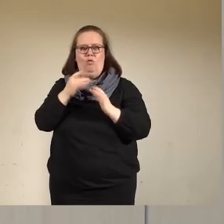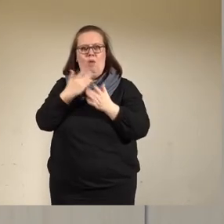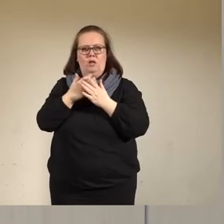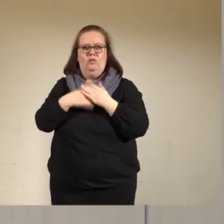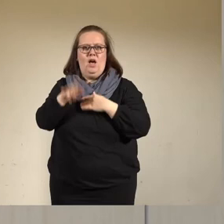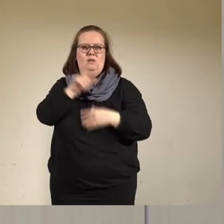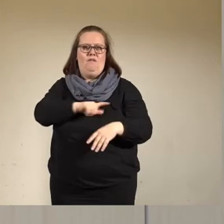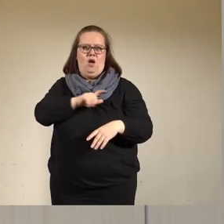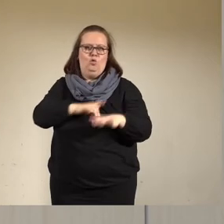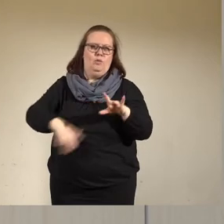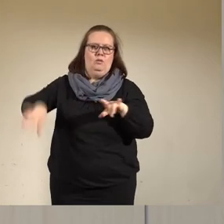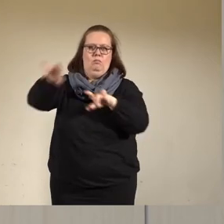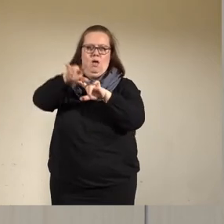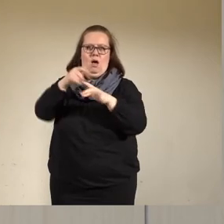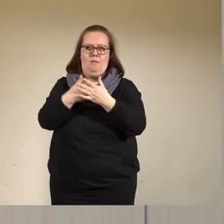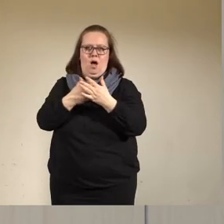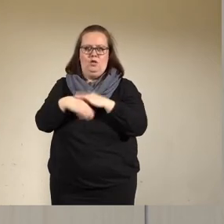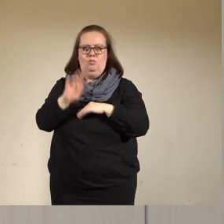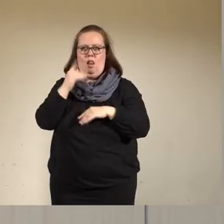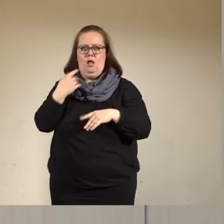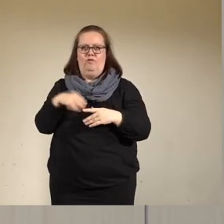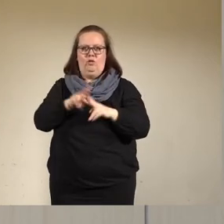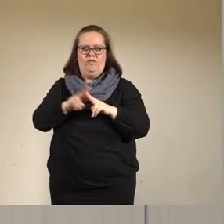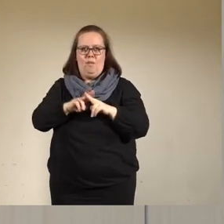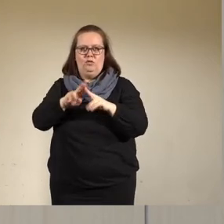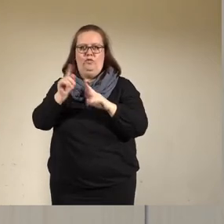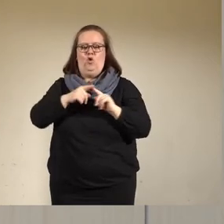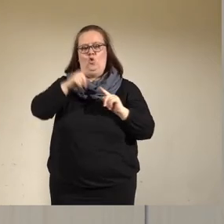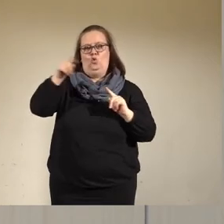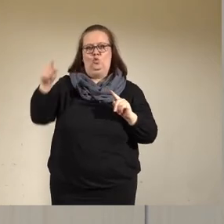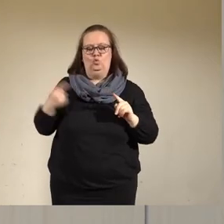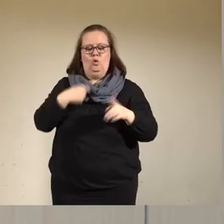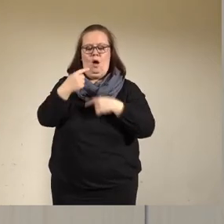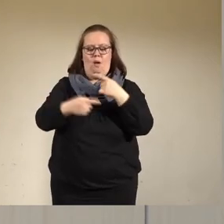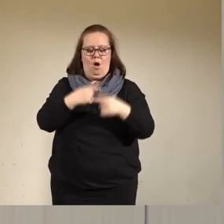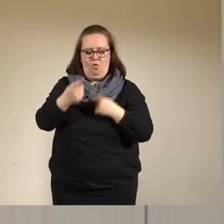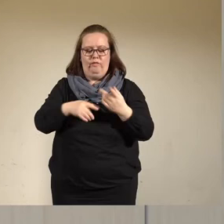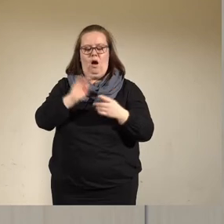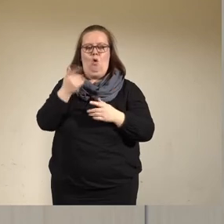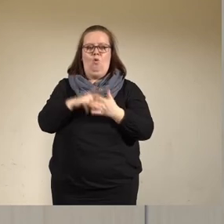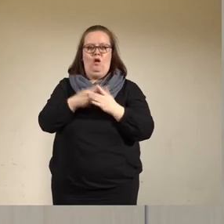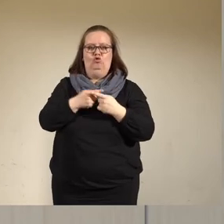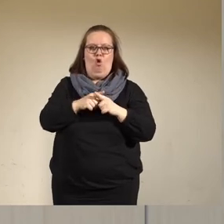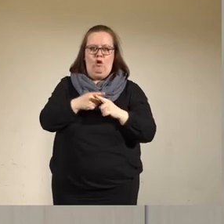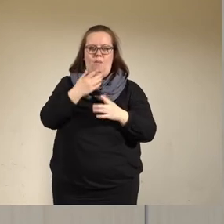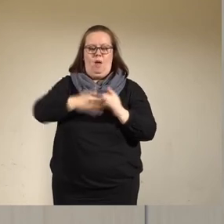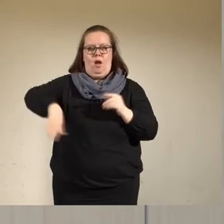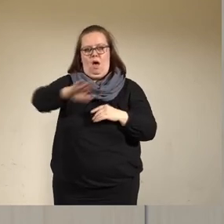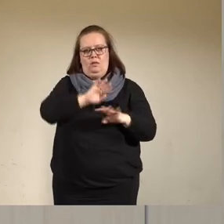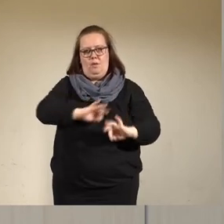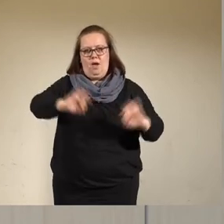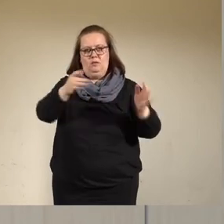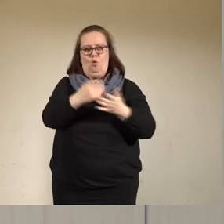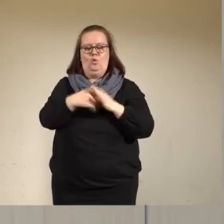relevanten Erwartungen bei der Erhöhung, bei der Verbesserung der Konjunkturprognose, bei der Verbesserung der Steuerprognosen beim Land oder